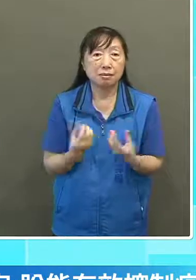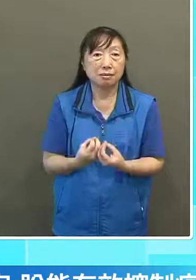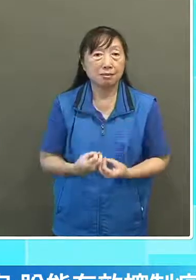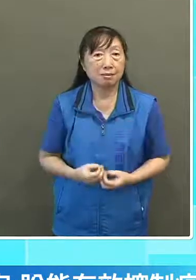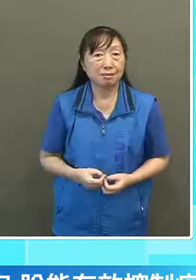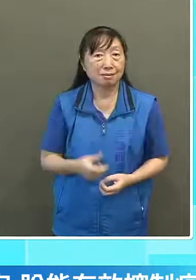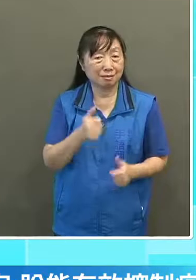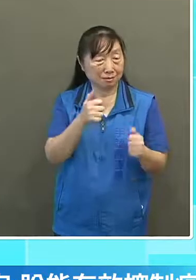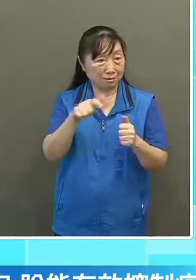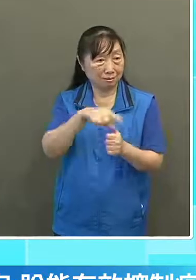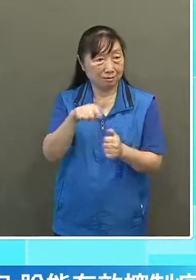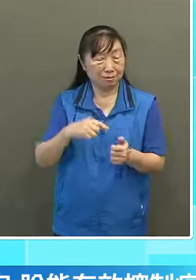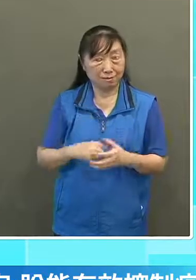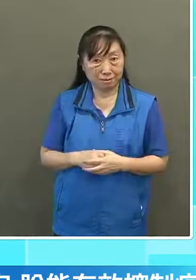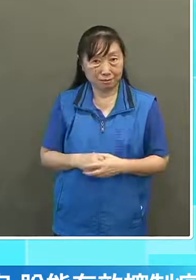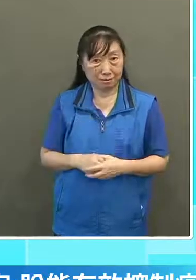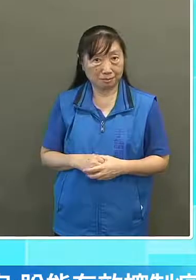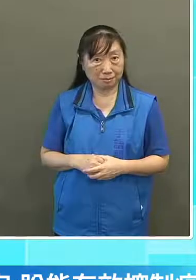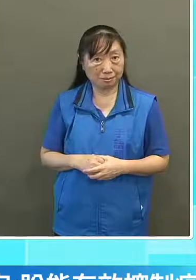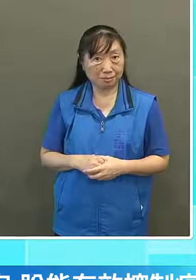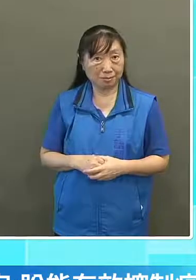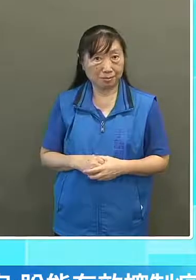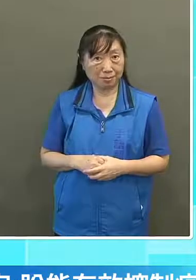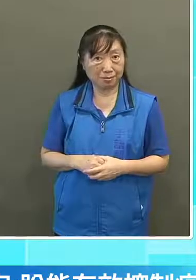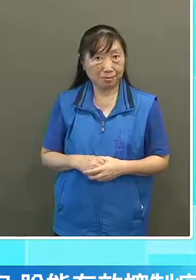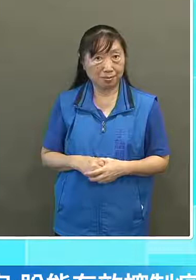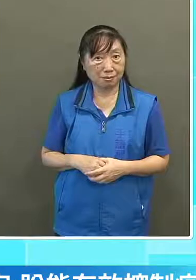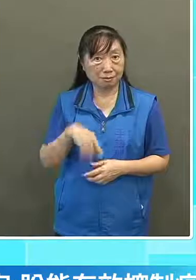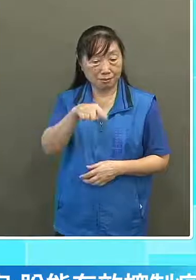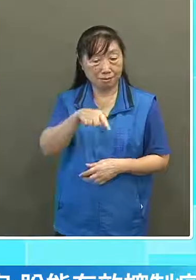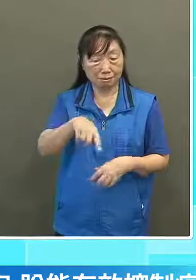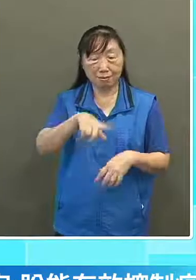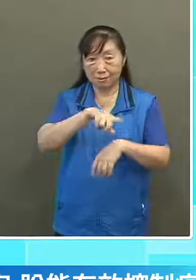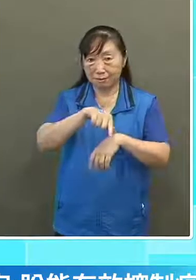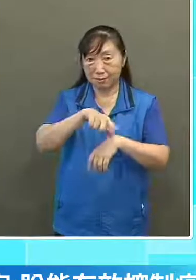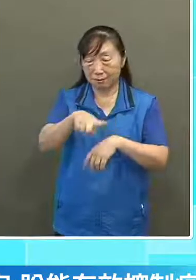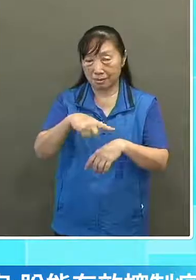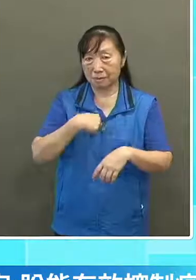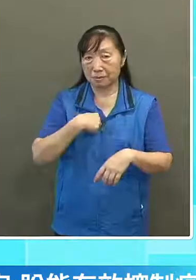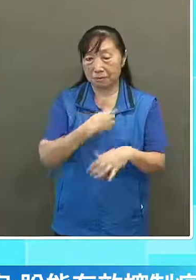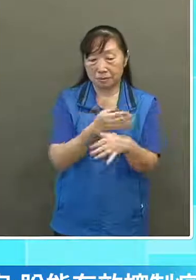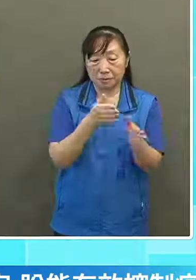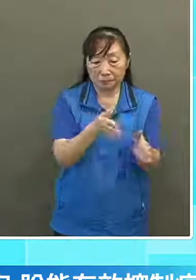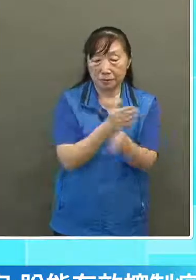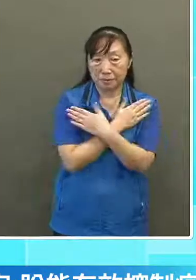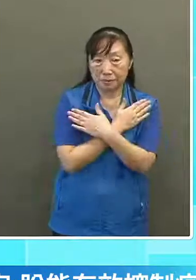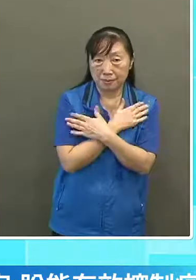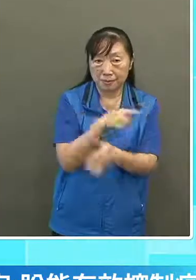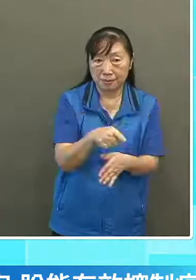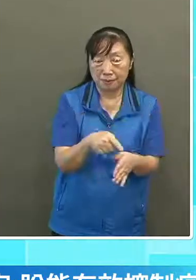家。其实，在第一个时间，我们是幼儿园的